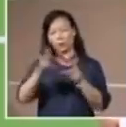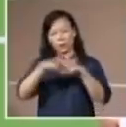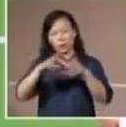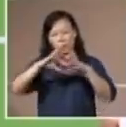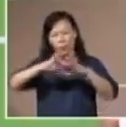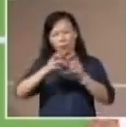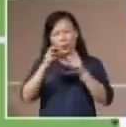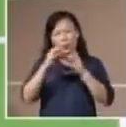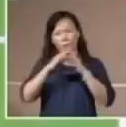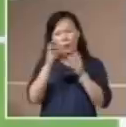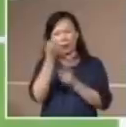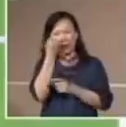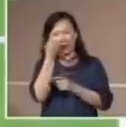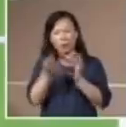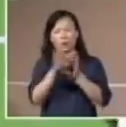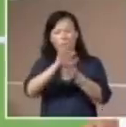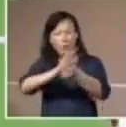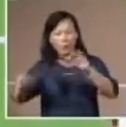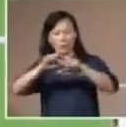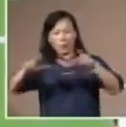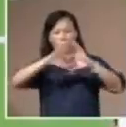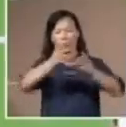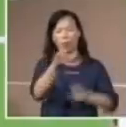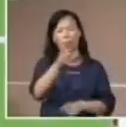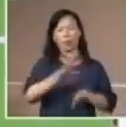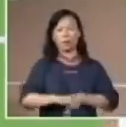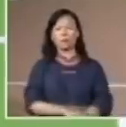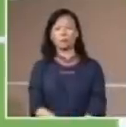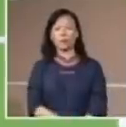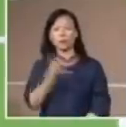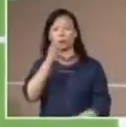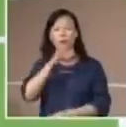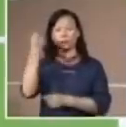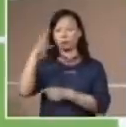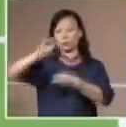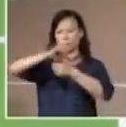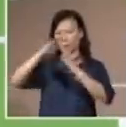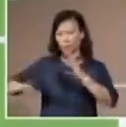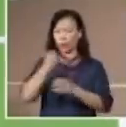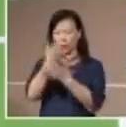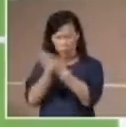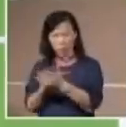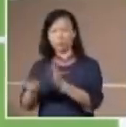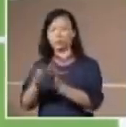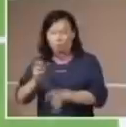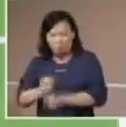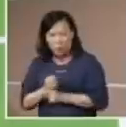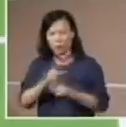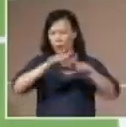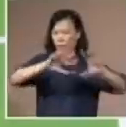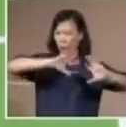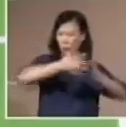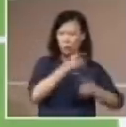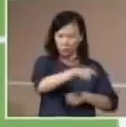小的国家，无在调去影响大国。但是新加坡要存在，就要足注意大国